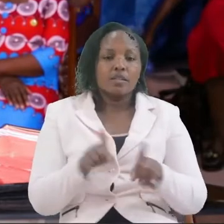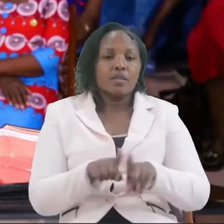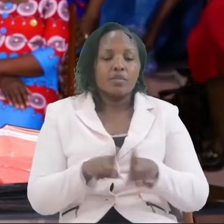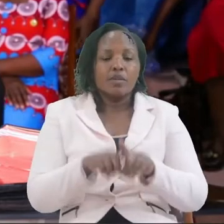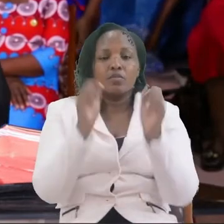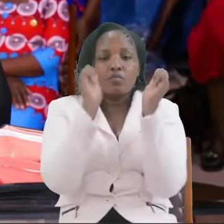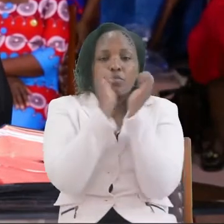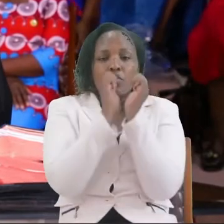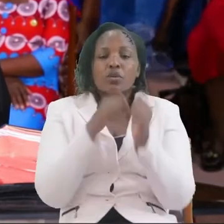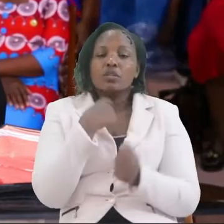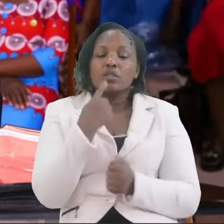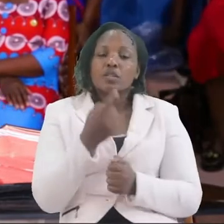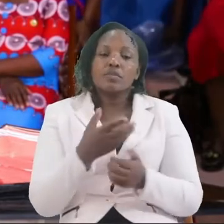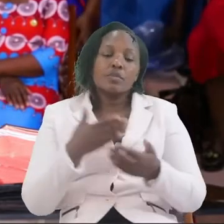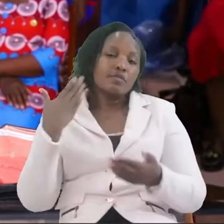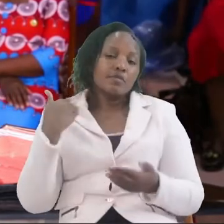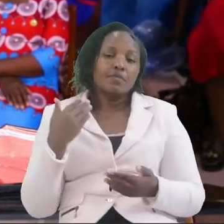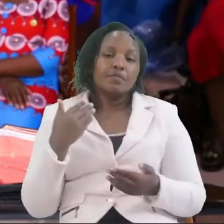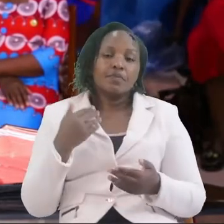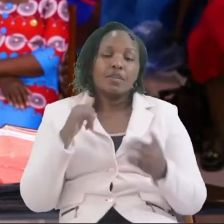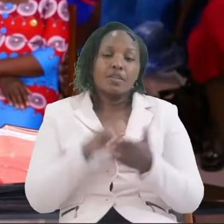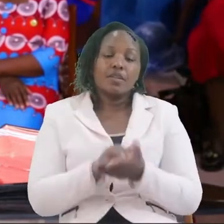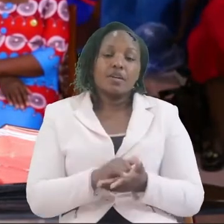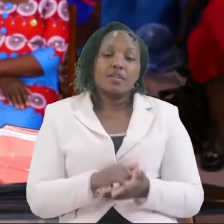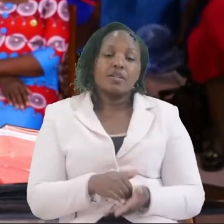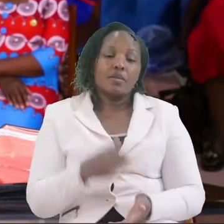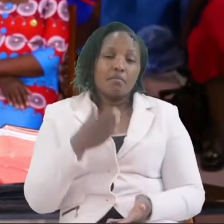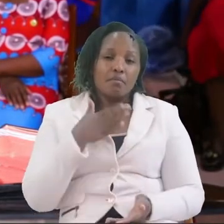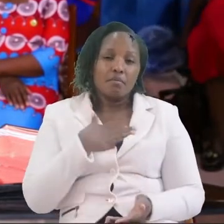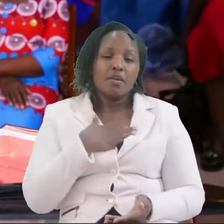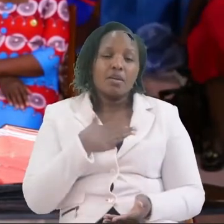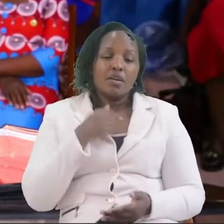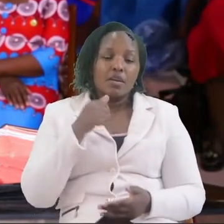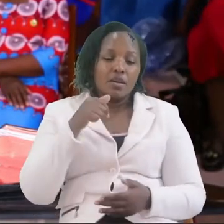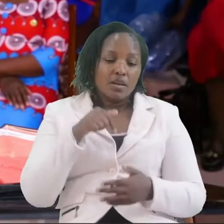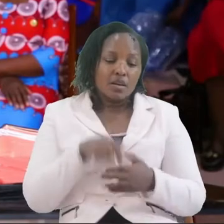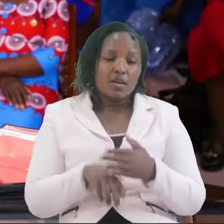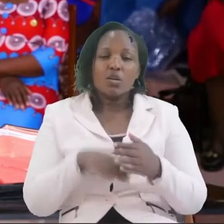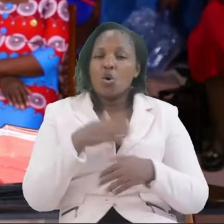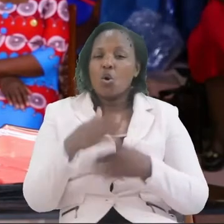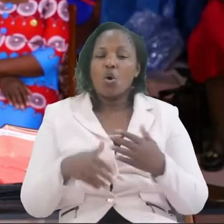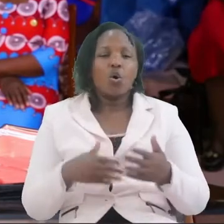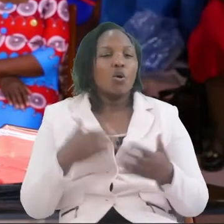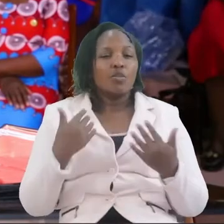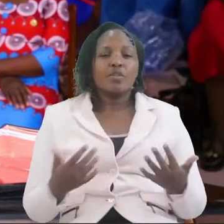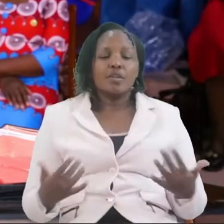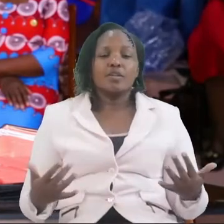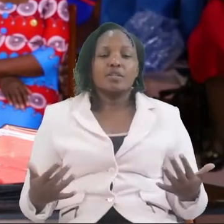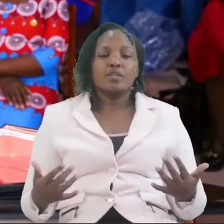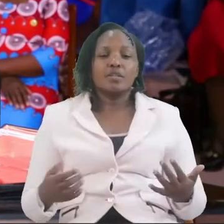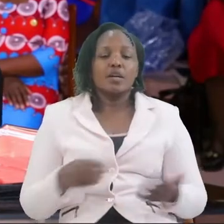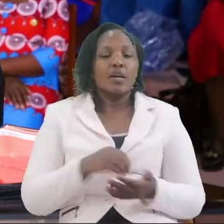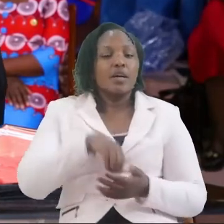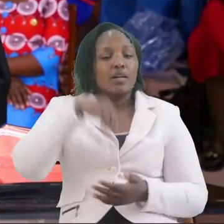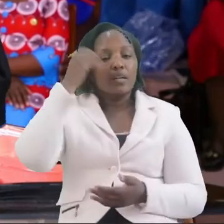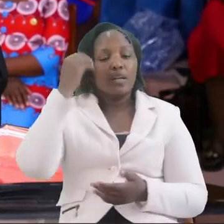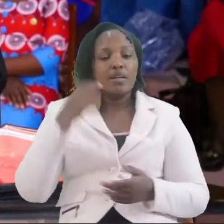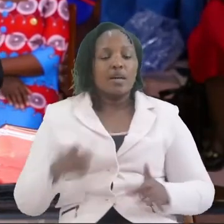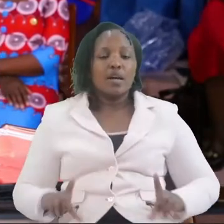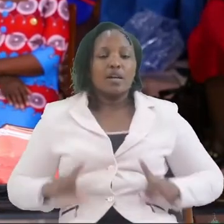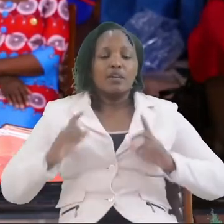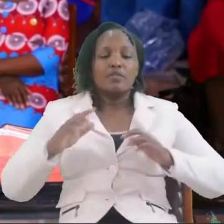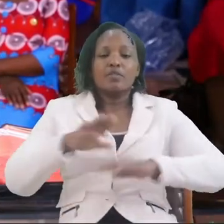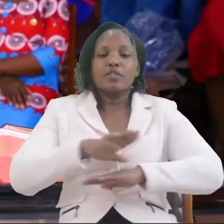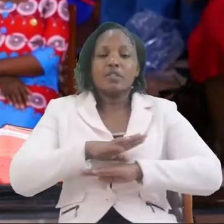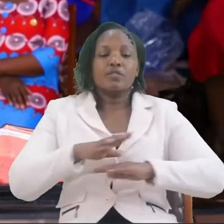Paul alikuwa anasema ya kwamba yeye katika hali yote amesoma kukaa maisha ya